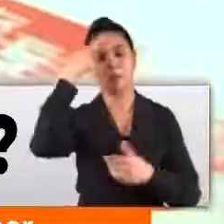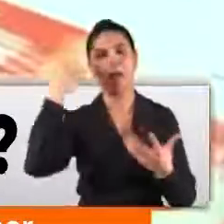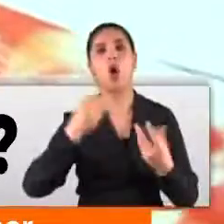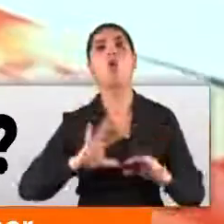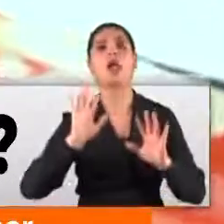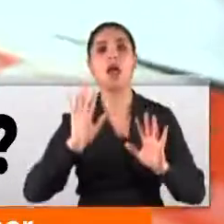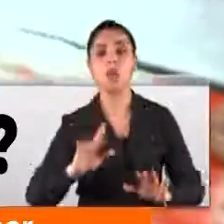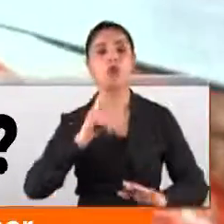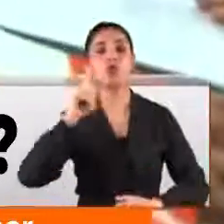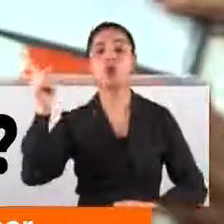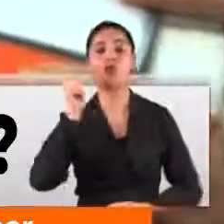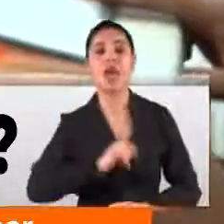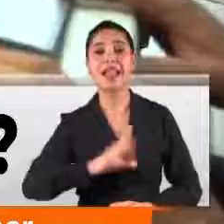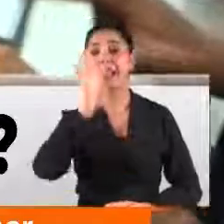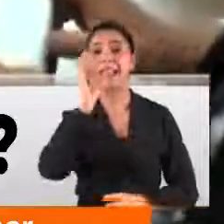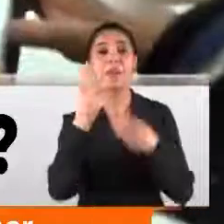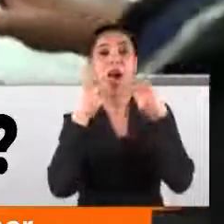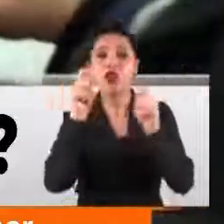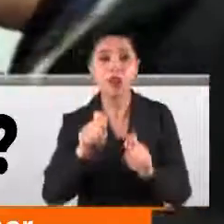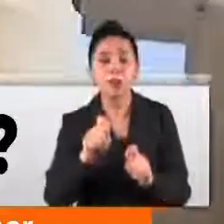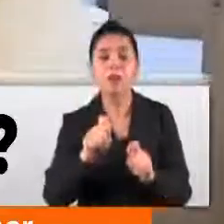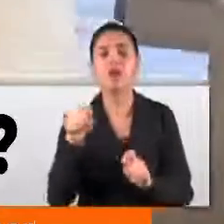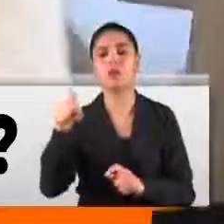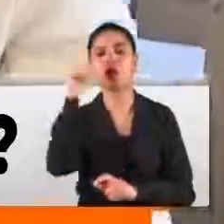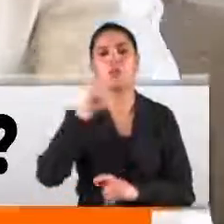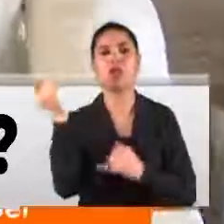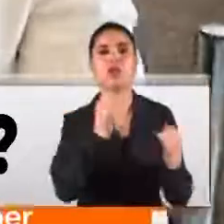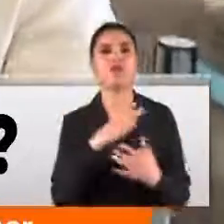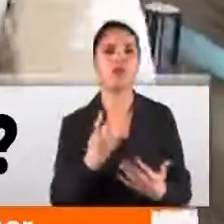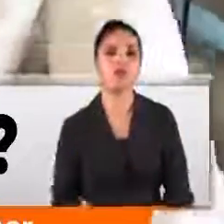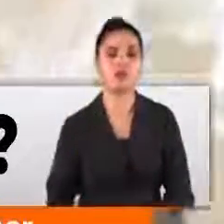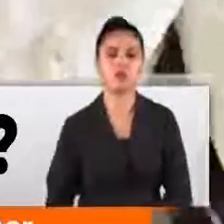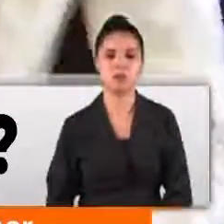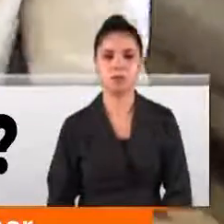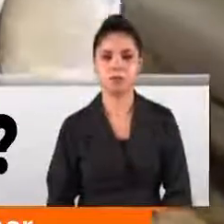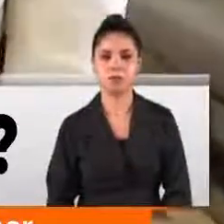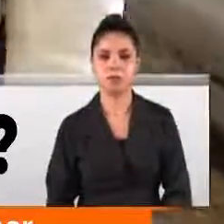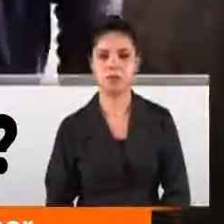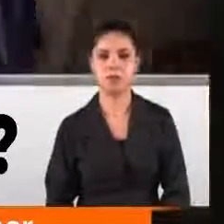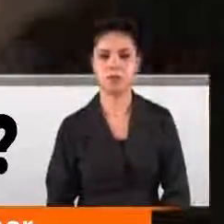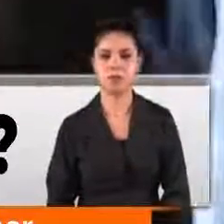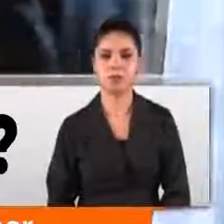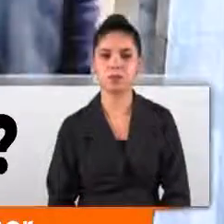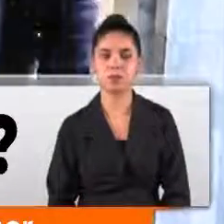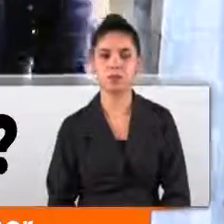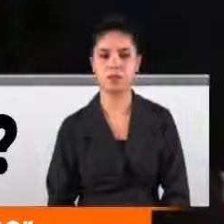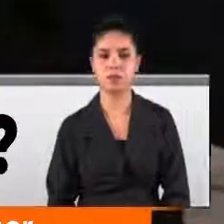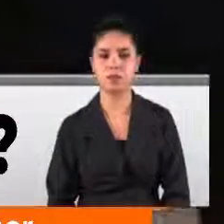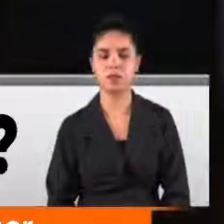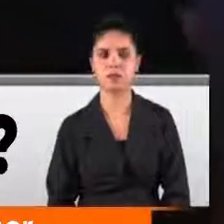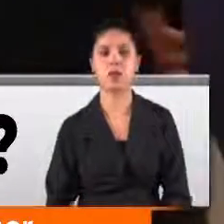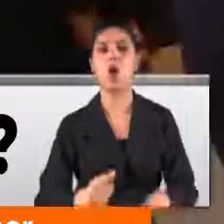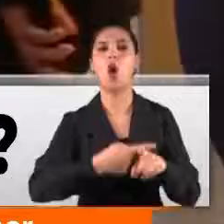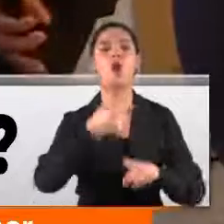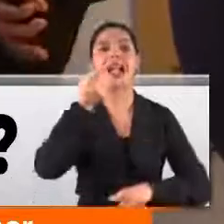ama Cumhurbaşkanı adayını kimin açıklayacağını tartışıyor. Adayı Saadet Partisi açıklayacak. Hayırlara vesile olur inşallah. Onu hep beraber göreceğiz.